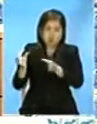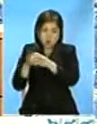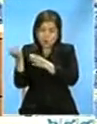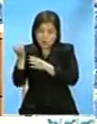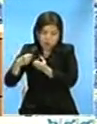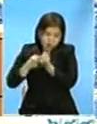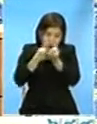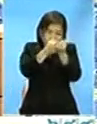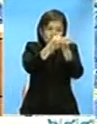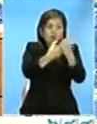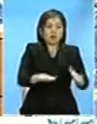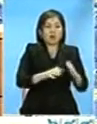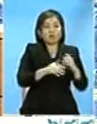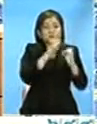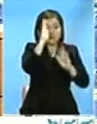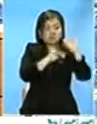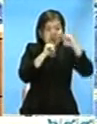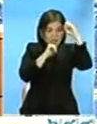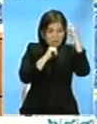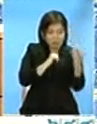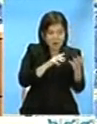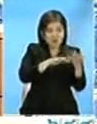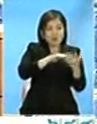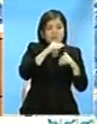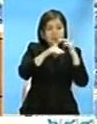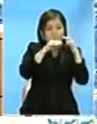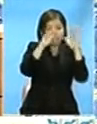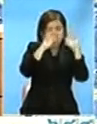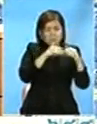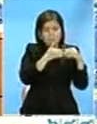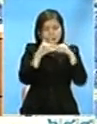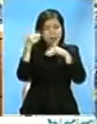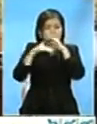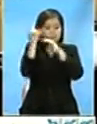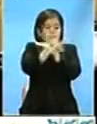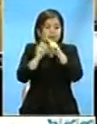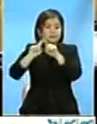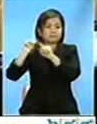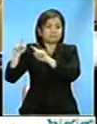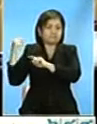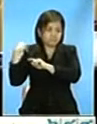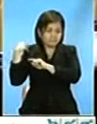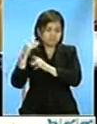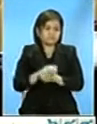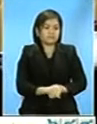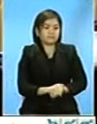ำลังจะนำประเทศนี้ไปสู่หายนะเท่านั้นครับและเราจะสู้ต่อท่านประธานครับขอบพระคุณครับ พอแล้วมั้งฮะ